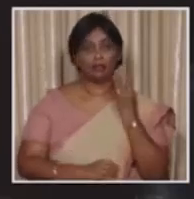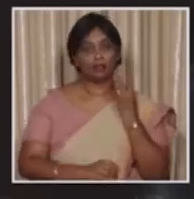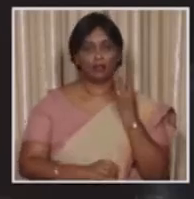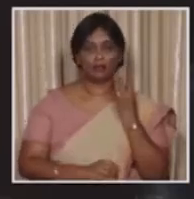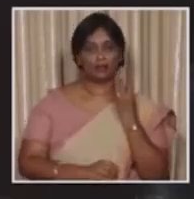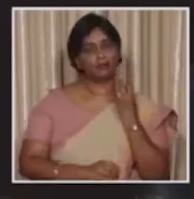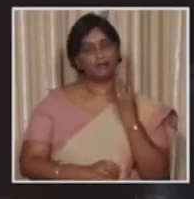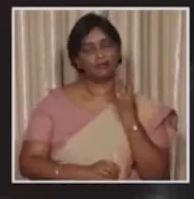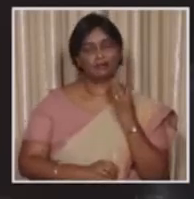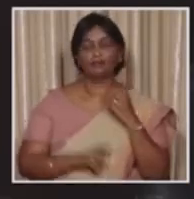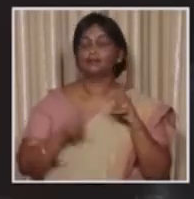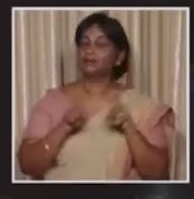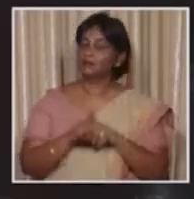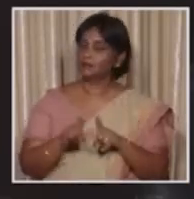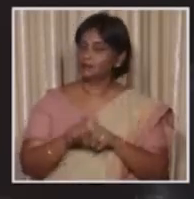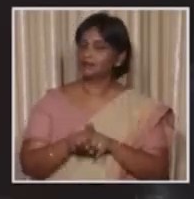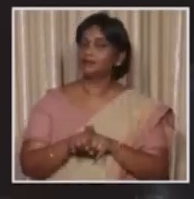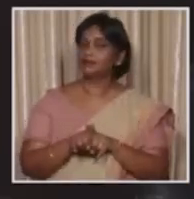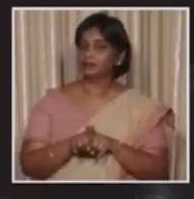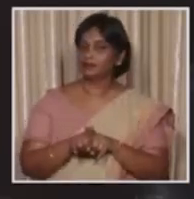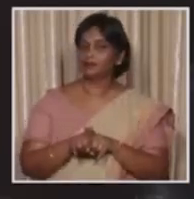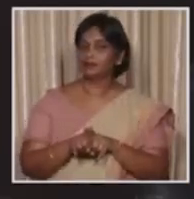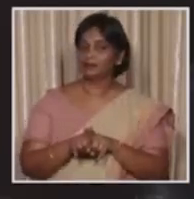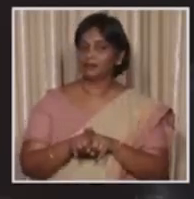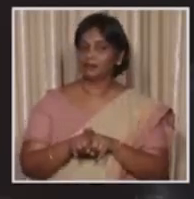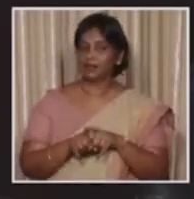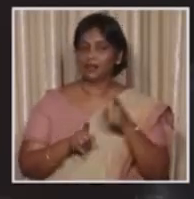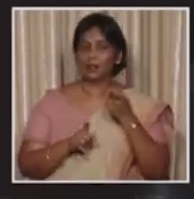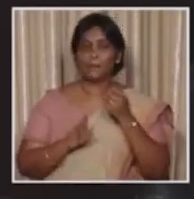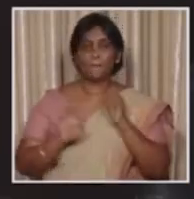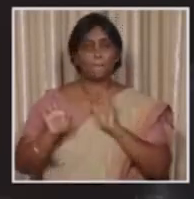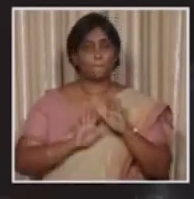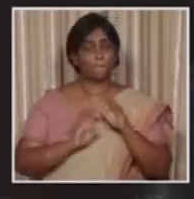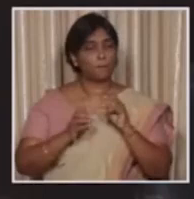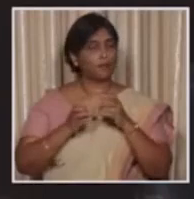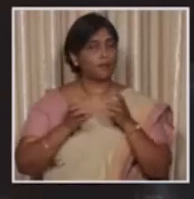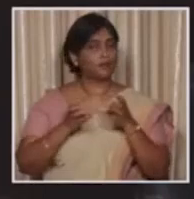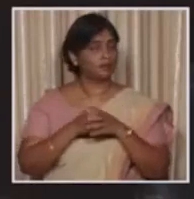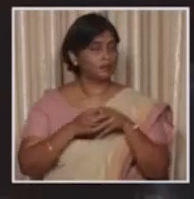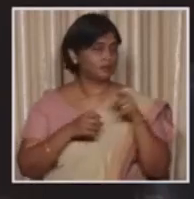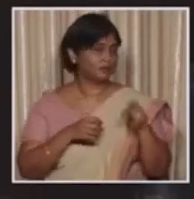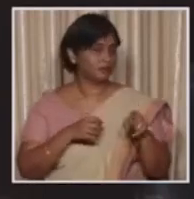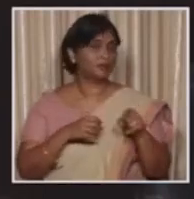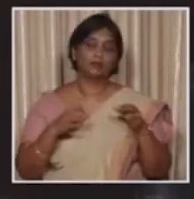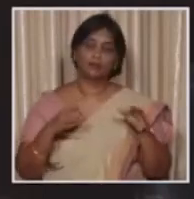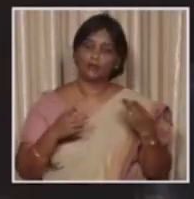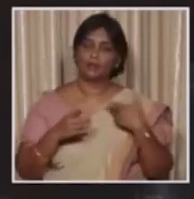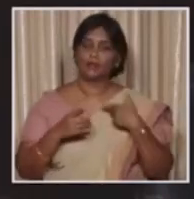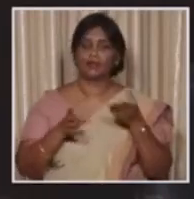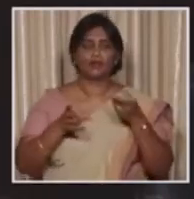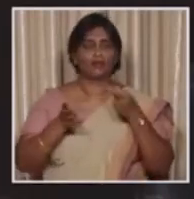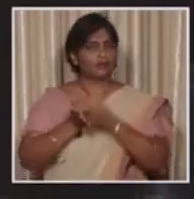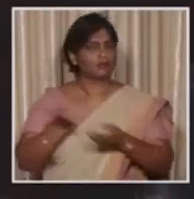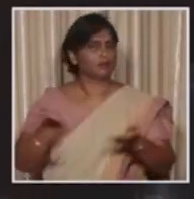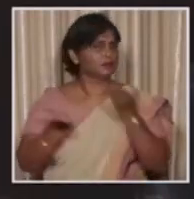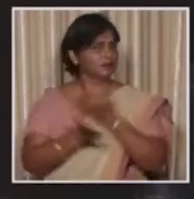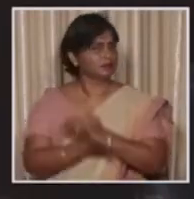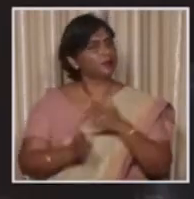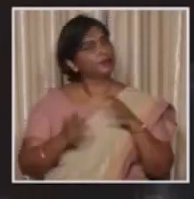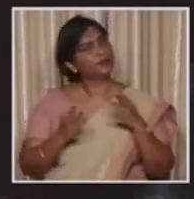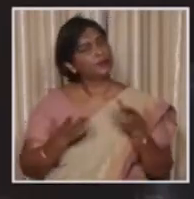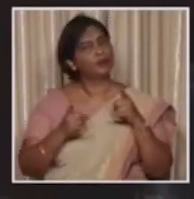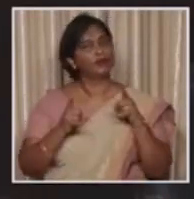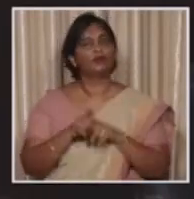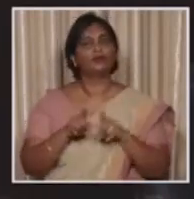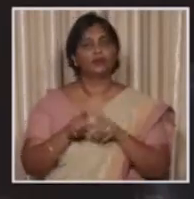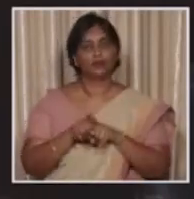மனோ கணேசன் தெரிவித்துள்ளார். 2024ஆம் ஆண்டுக்கான வரவு செலவு திட்டத்தின் விவசாயத்துறை அமைச்சின் மீதான ஒதுக்கீட்டு விவாதத்தில் கலந்து கொண்டு உரையாற்றிய